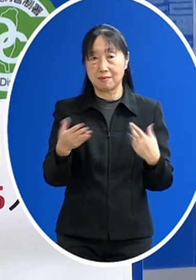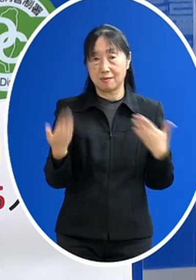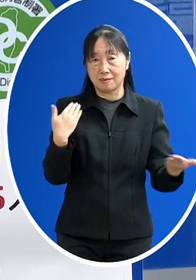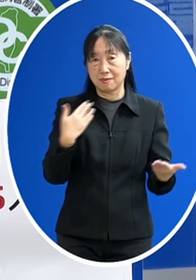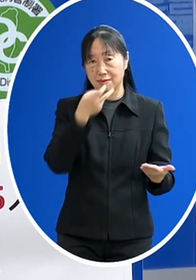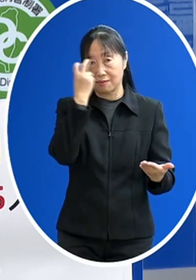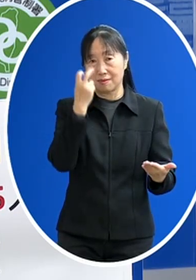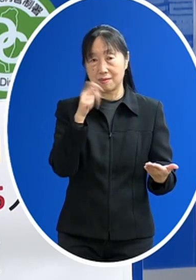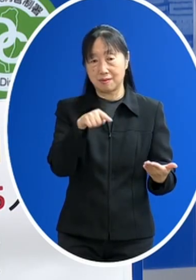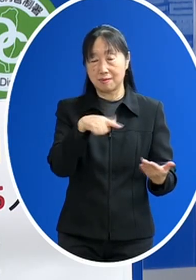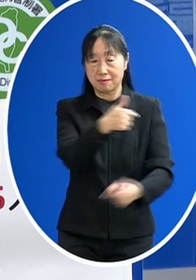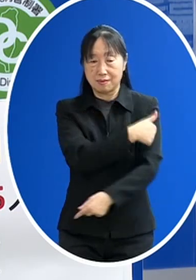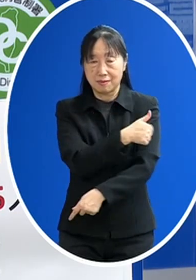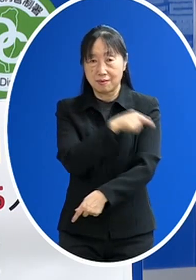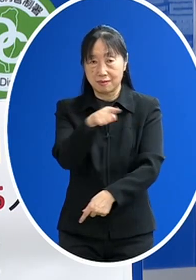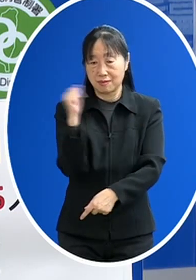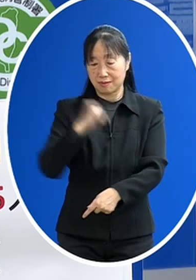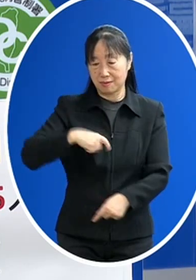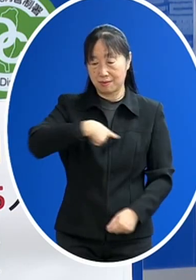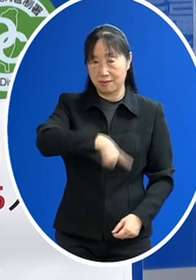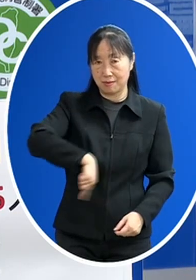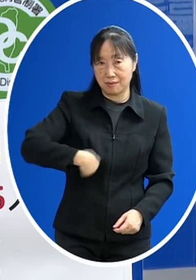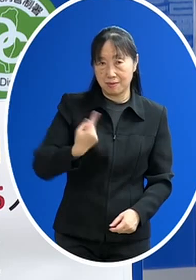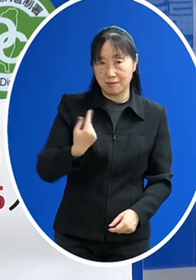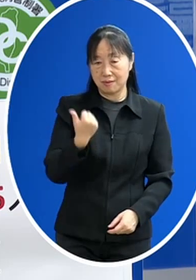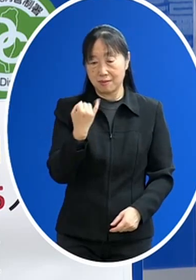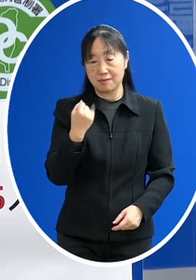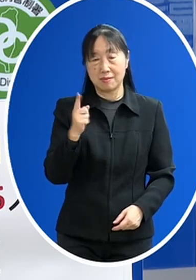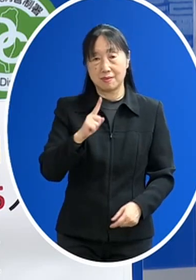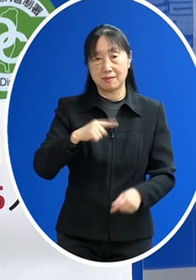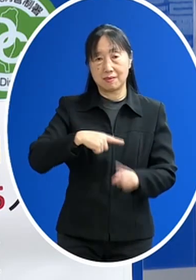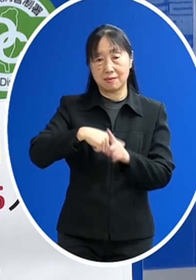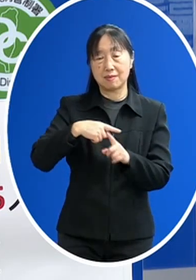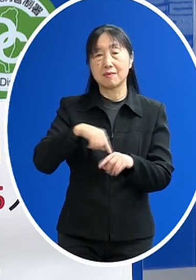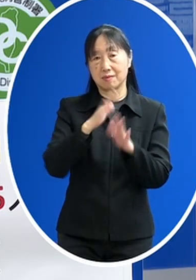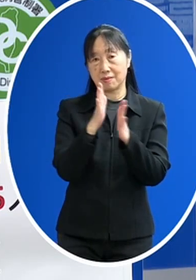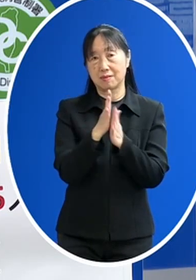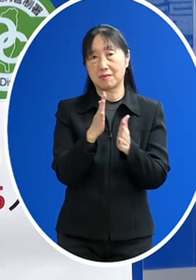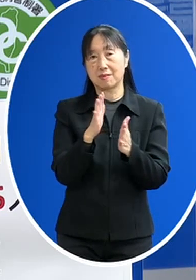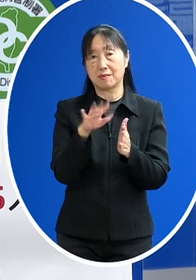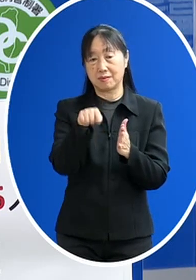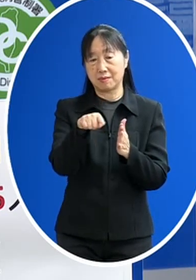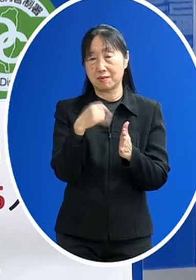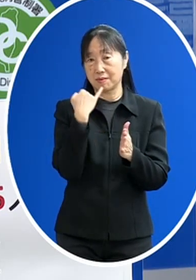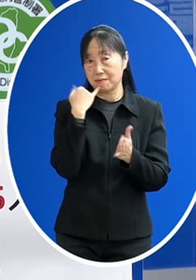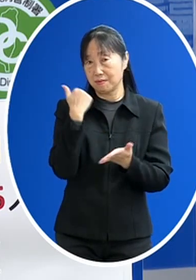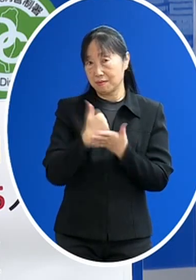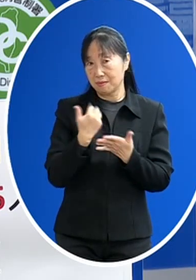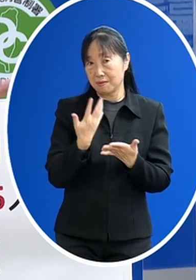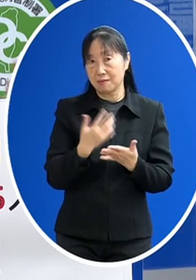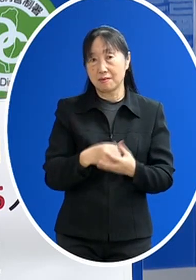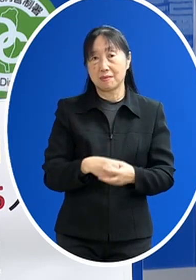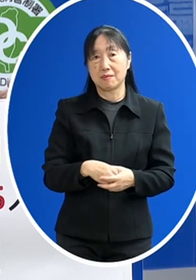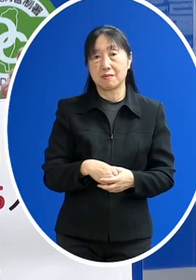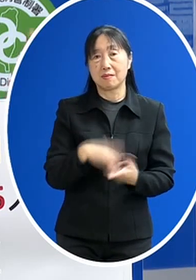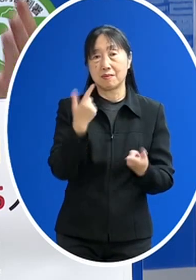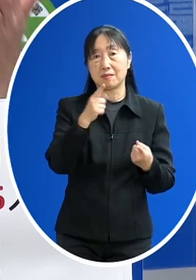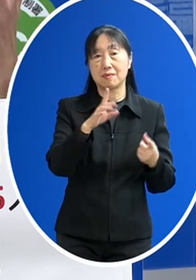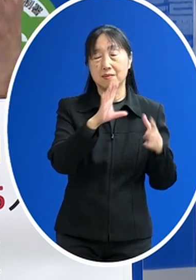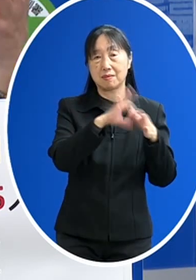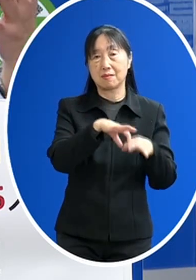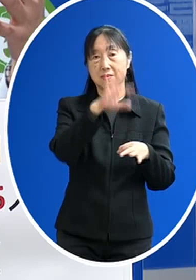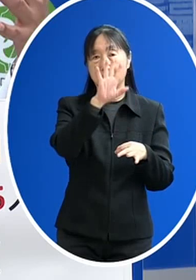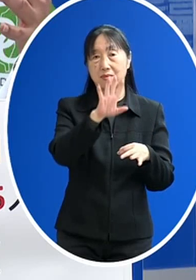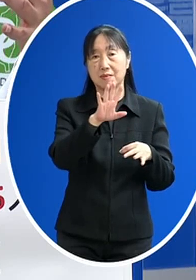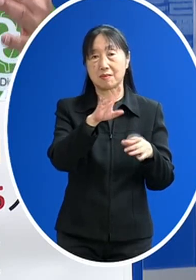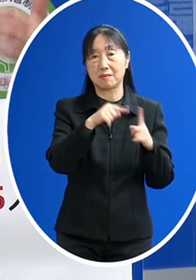面的一个，就是抗体的一个成果。是不是能够达得到，而不会说是因为你打的有一些人